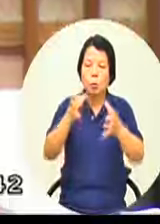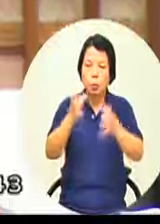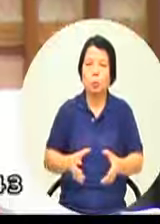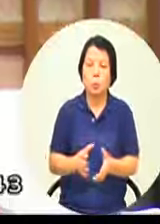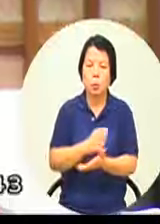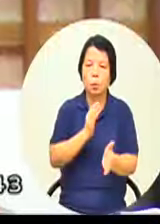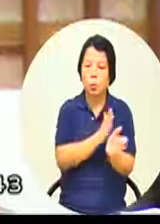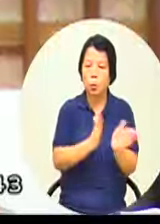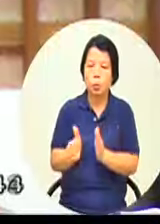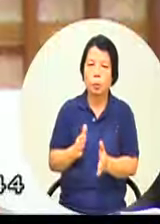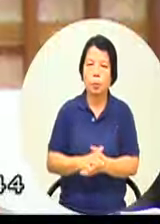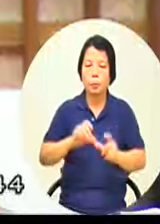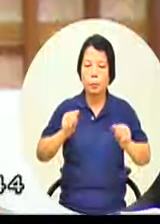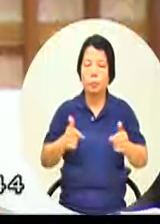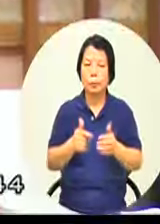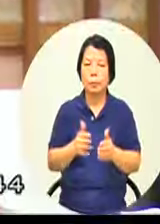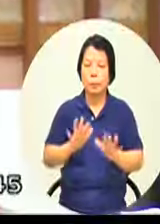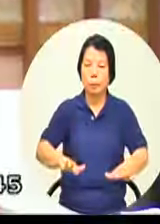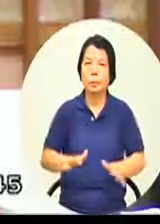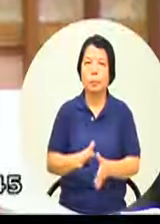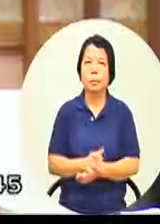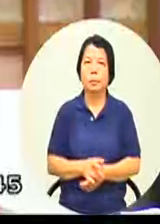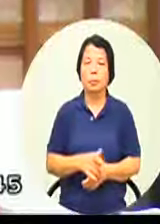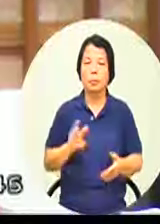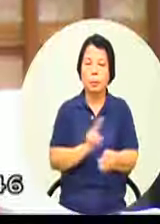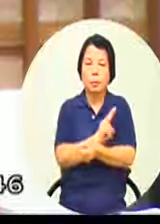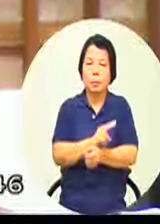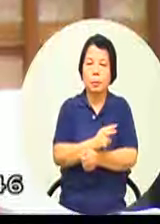理？不是说我们今天来讲的话，林权